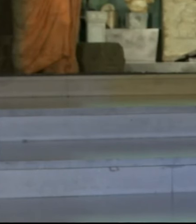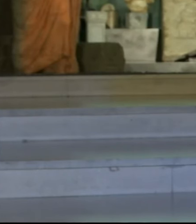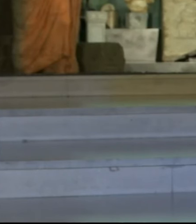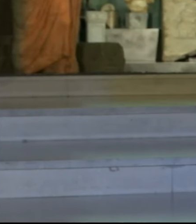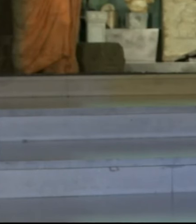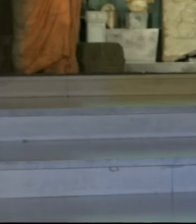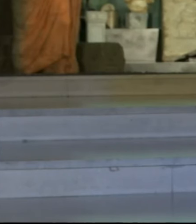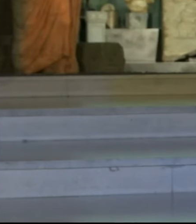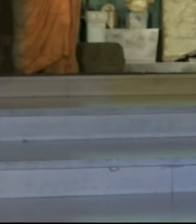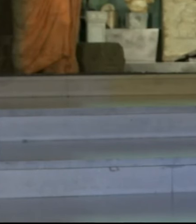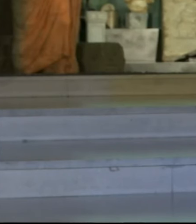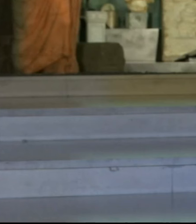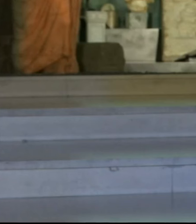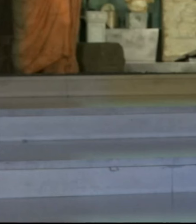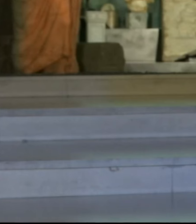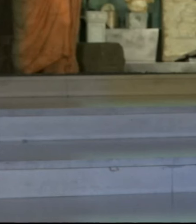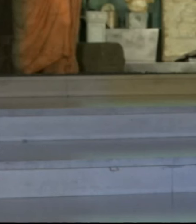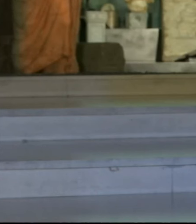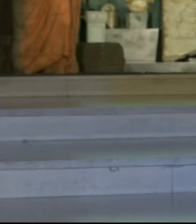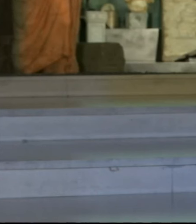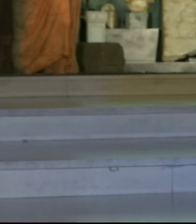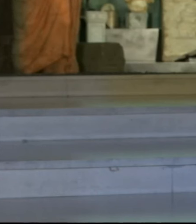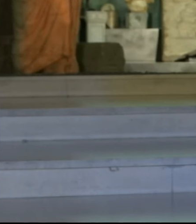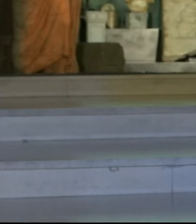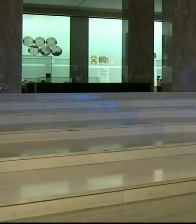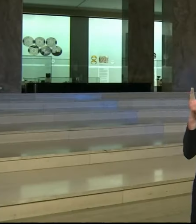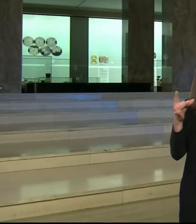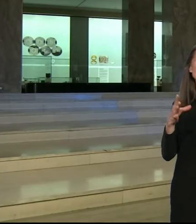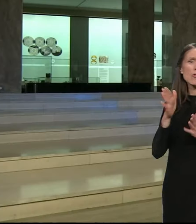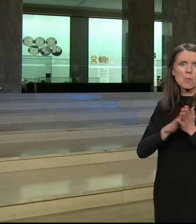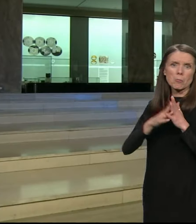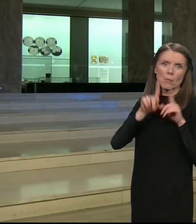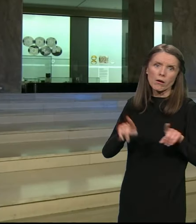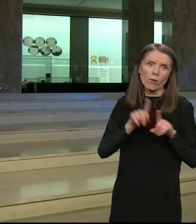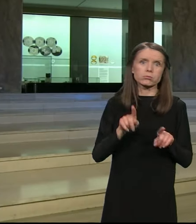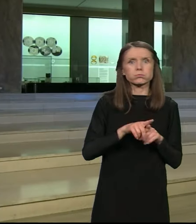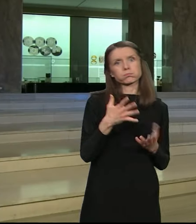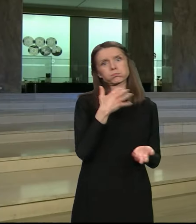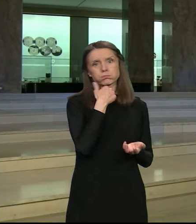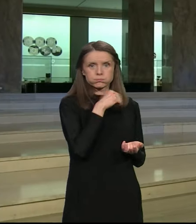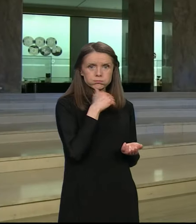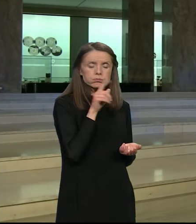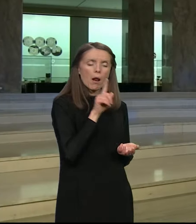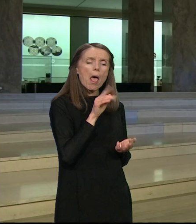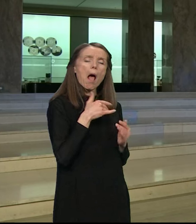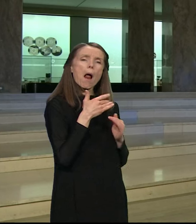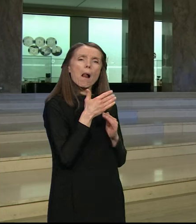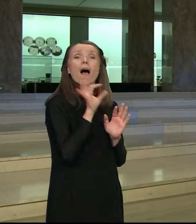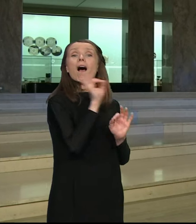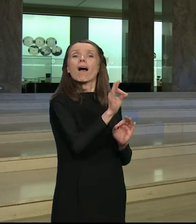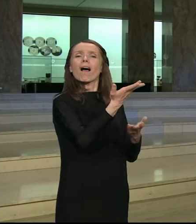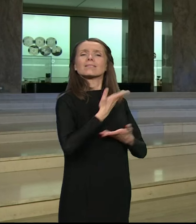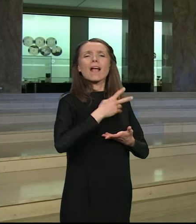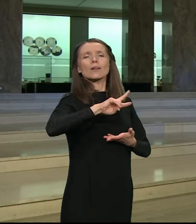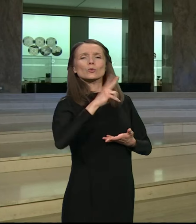ulogama. Ali srećom, vrlo brzo sam počela, ulazila i u drugu vrstu repertoara.